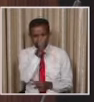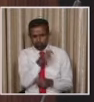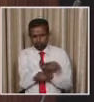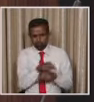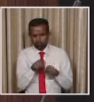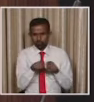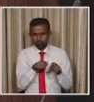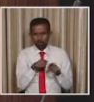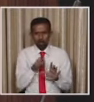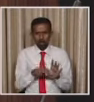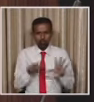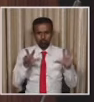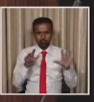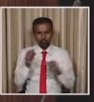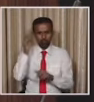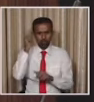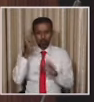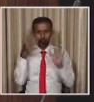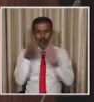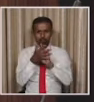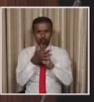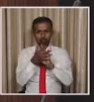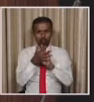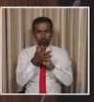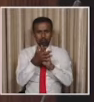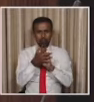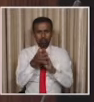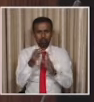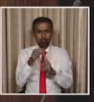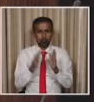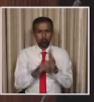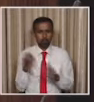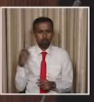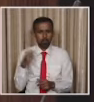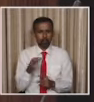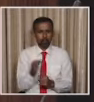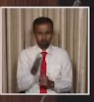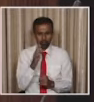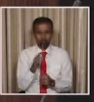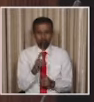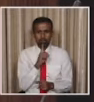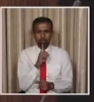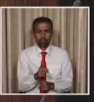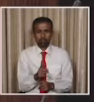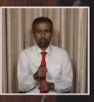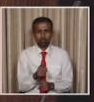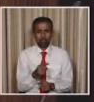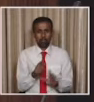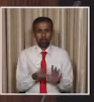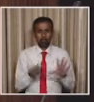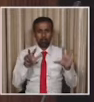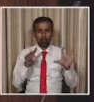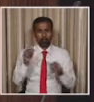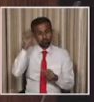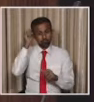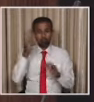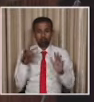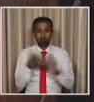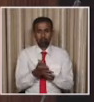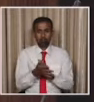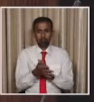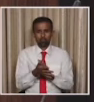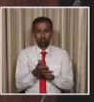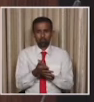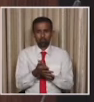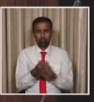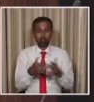වැඩක් තියෙනවා. අවුරුදු 8කට ඉස්සර වැරදුනා, වැරදිච්ච අගමැතිවරයා ඇවිල්ලා ජනාධිපති විදියට කියනවා මට අවුරුදු 8කට ඉස්සෙල්ලා වැරදිච්ච එක